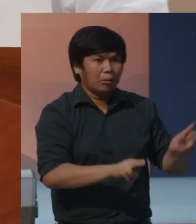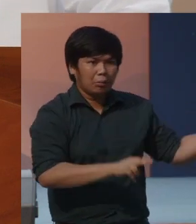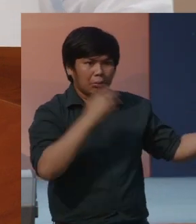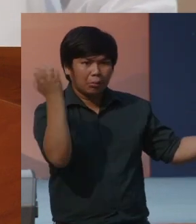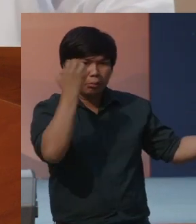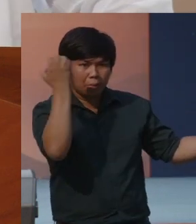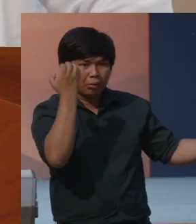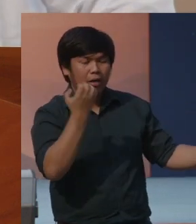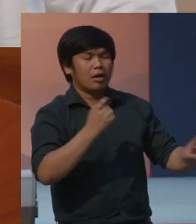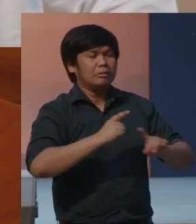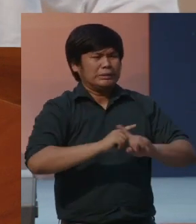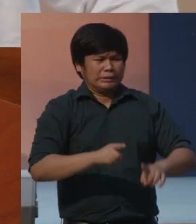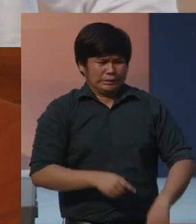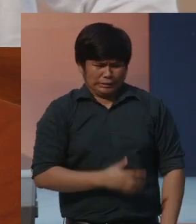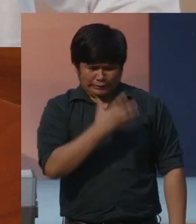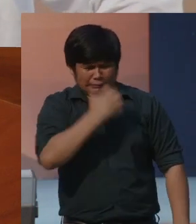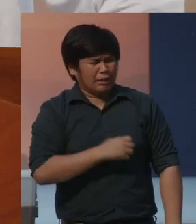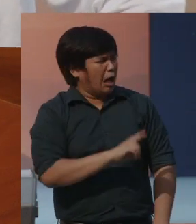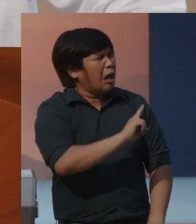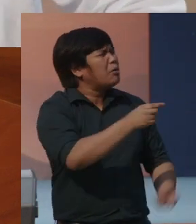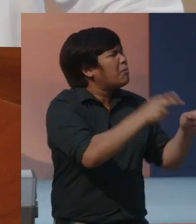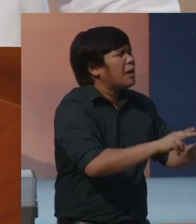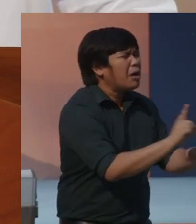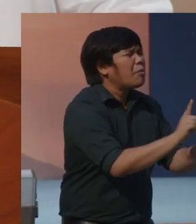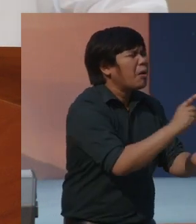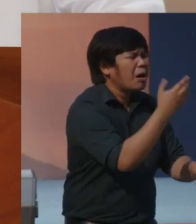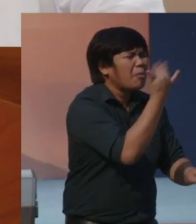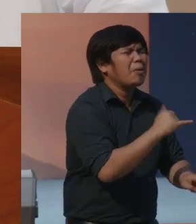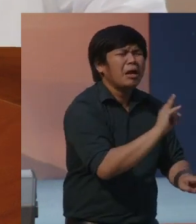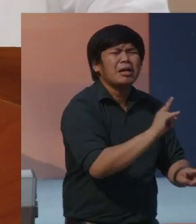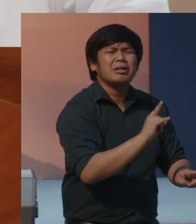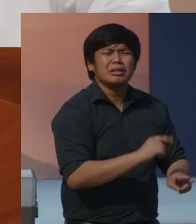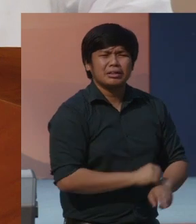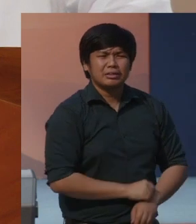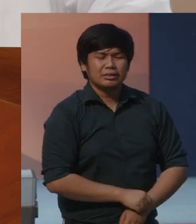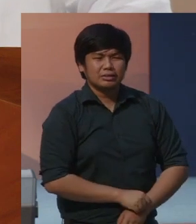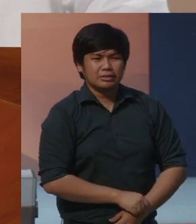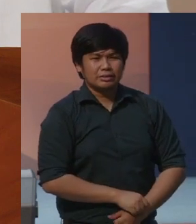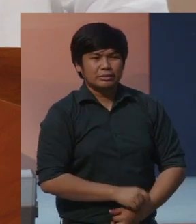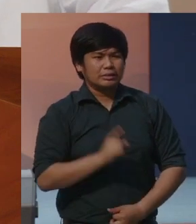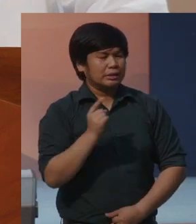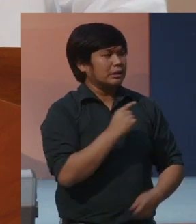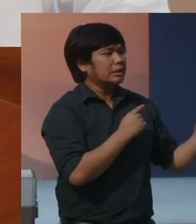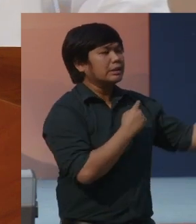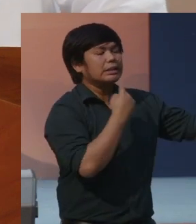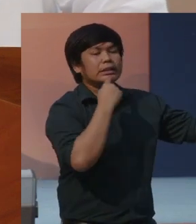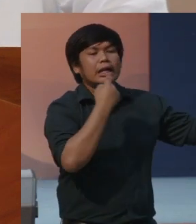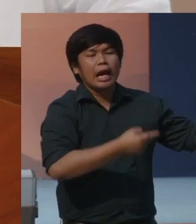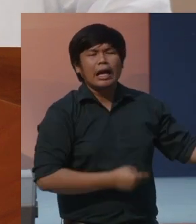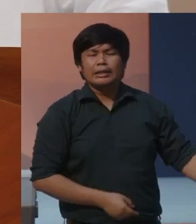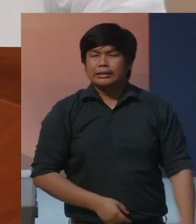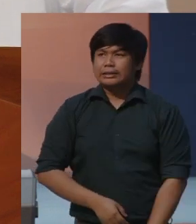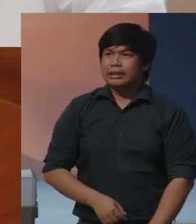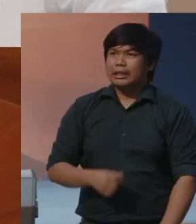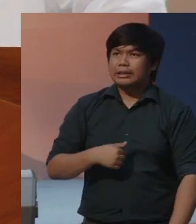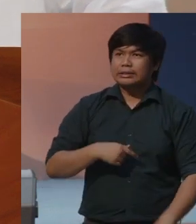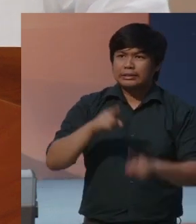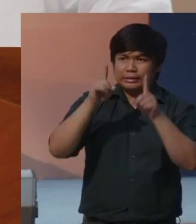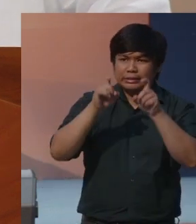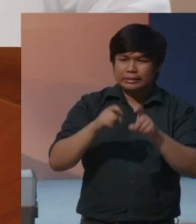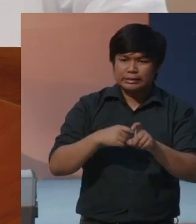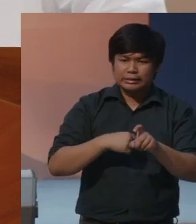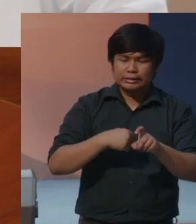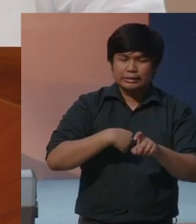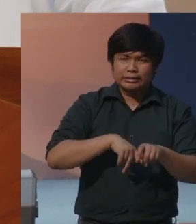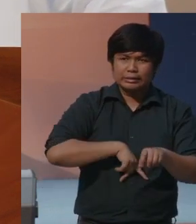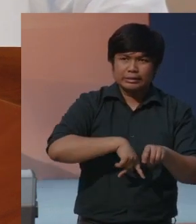sumagot ako, medyo mainit pa ulo ko. Sabi ko, oh ma, bakit? No? Sabi niya, kasi nagpa-test ako ng pregnancy